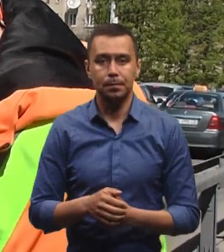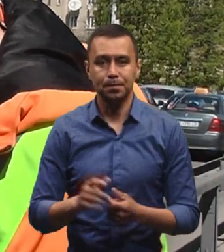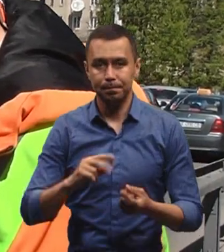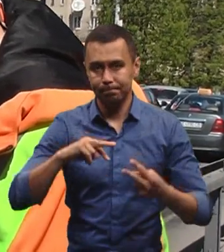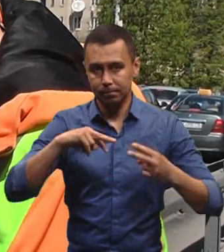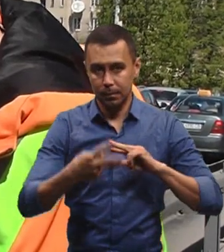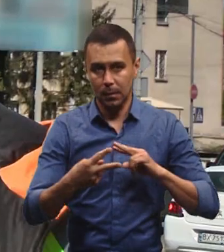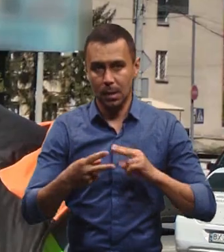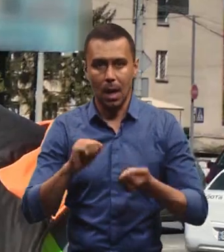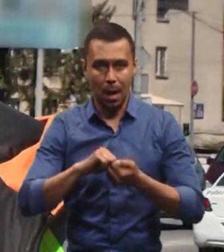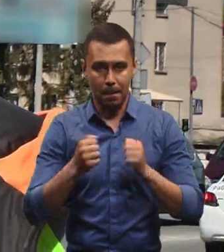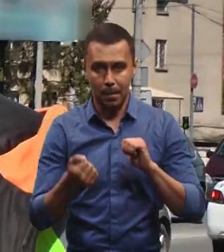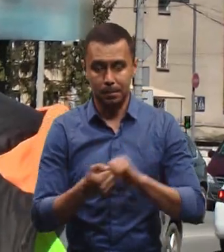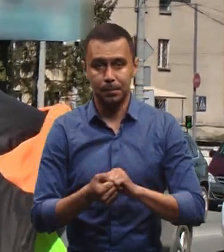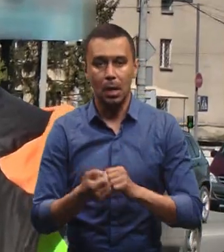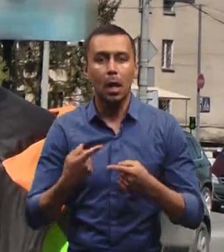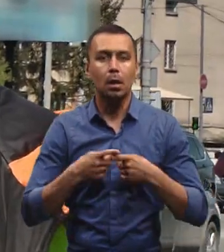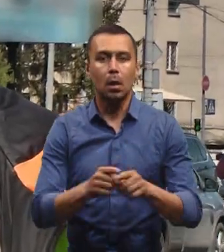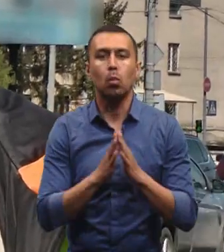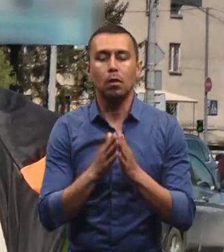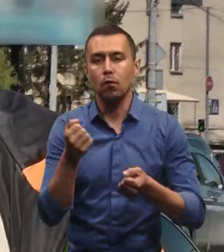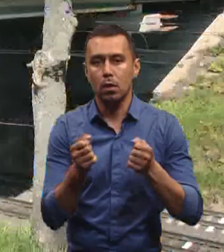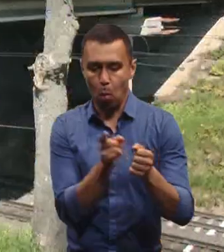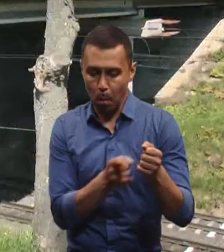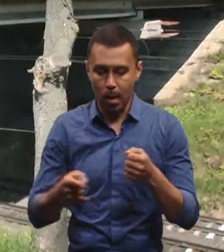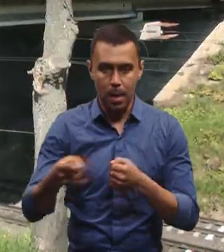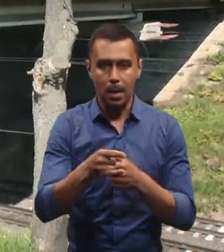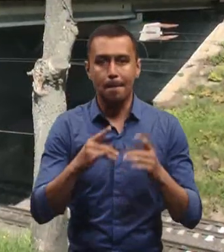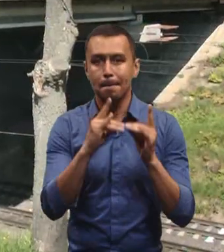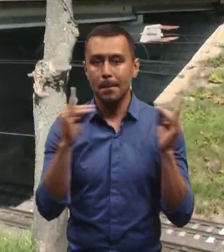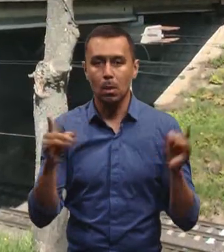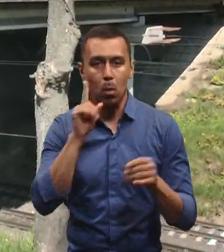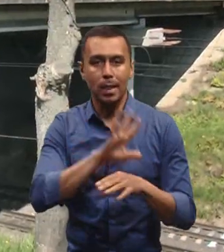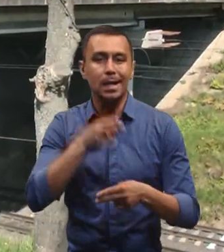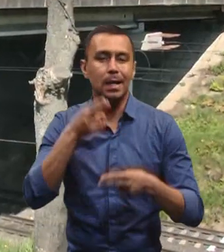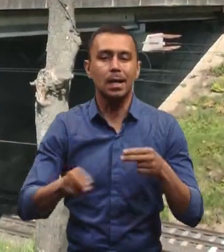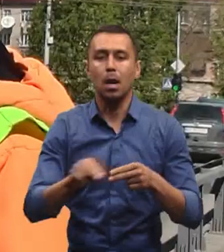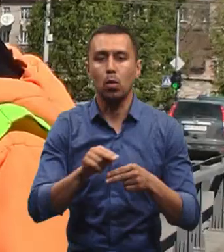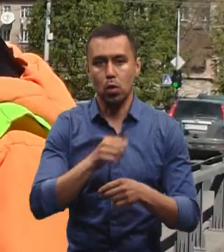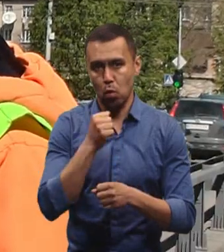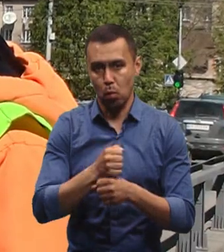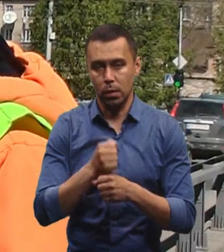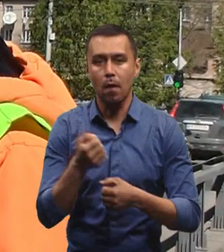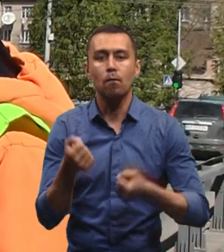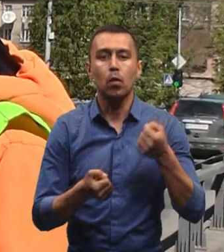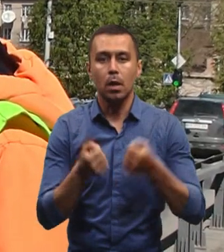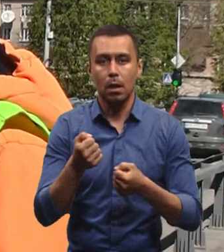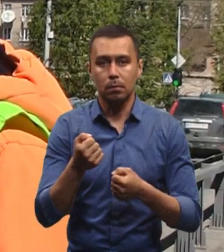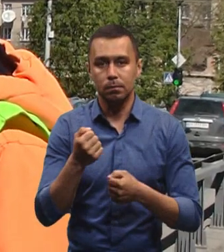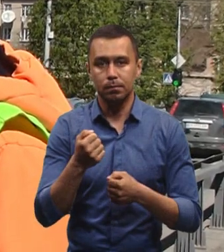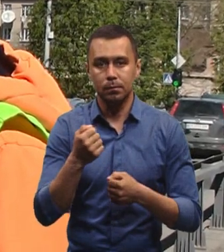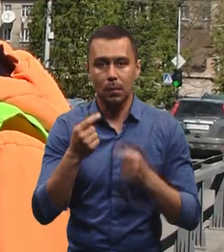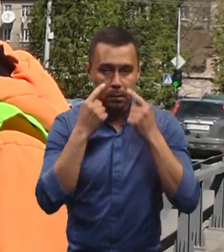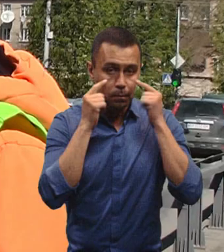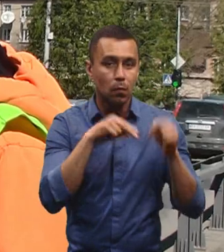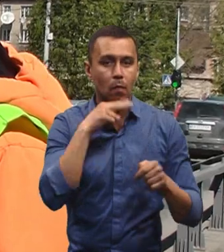Заміна бортового каменю. Інженер просить водіїв оминати міст на Грушевського, поки не закінчаться ремонтні роботи. Водіям звертати увагу на